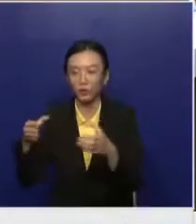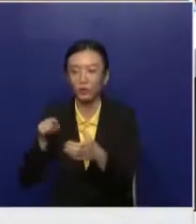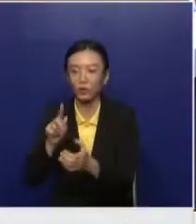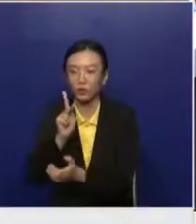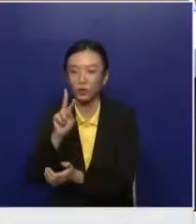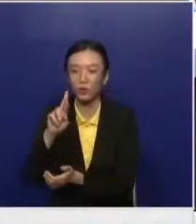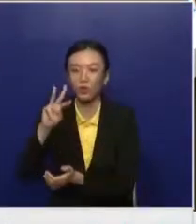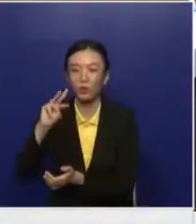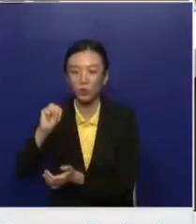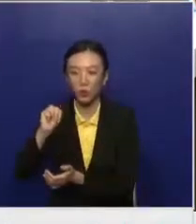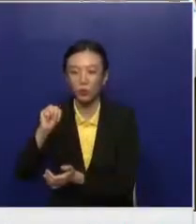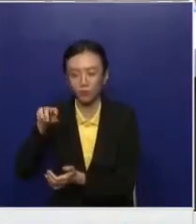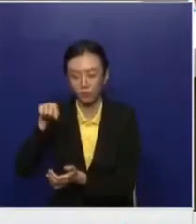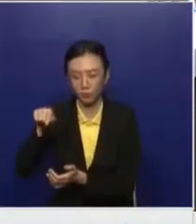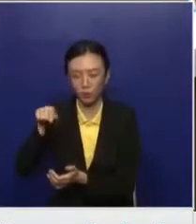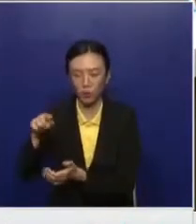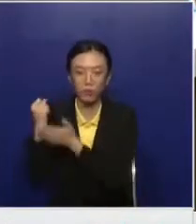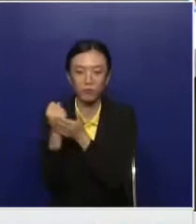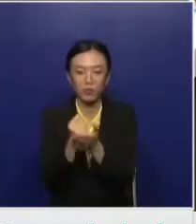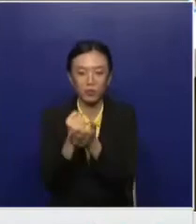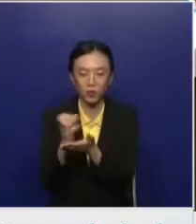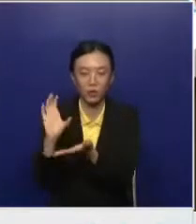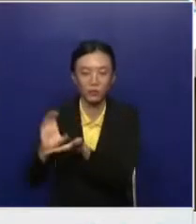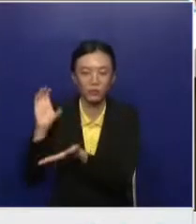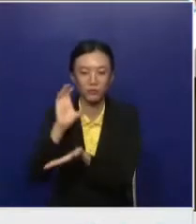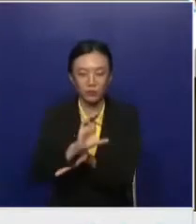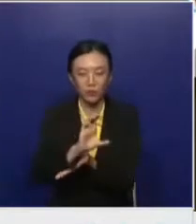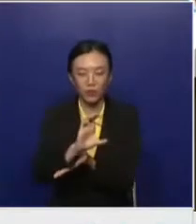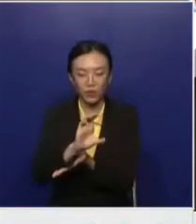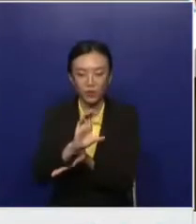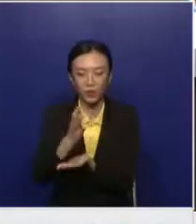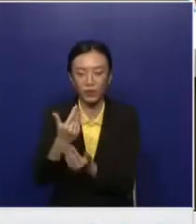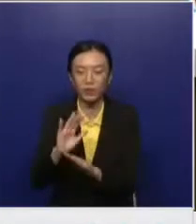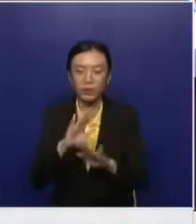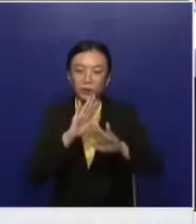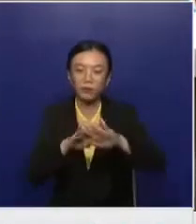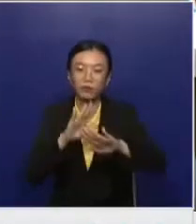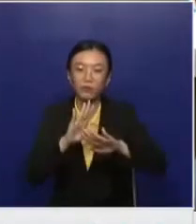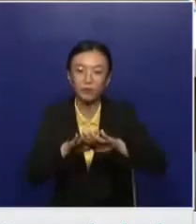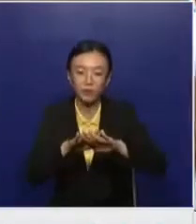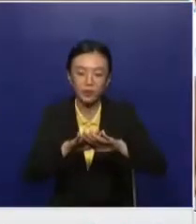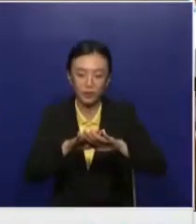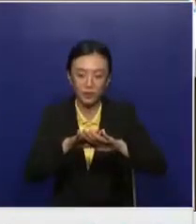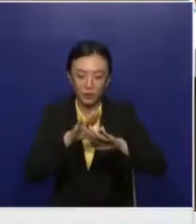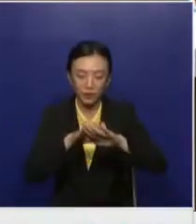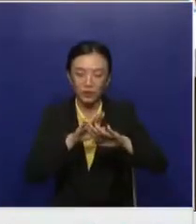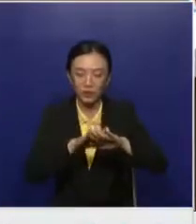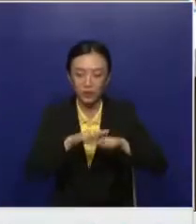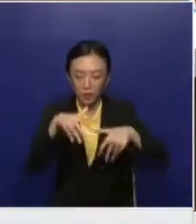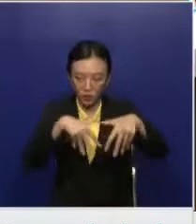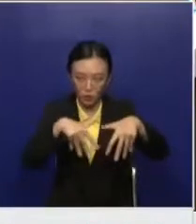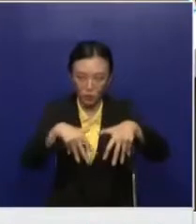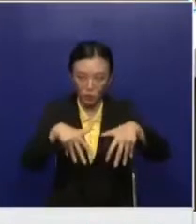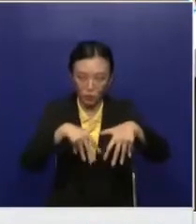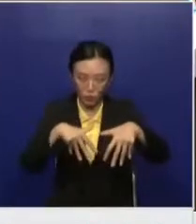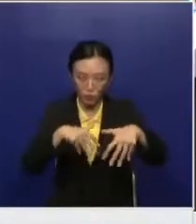นซึ่งเขามีรถกระเช้าที่เพียงพอนะครับหรือประสานกับองค์กรปกครองส่วนท้องถิ่นเมื่อไฟดับให้รีบซ่อม